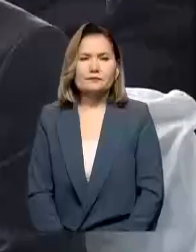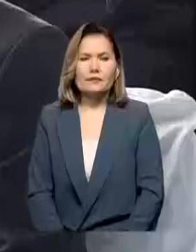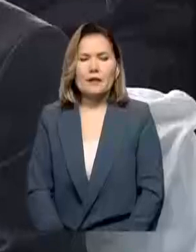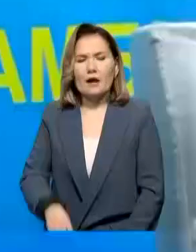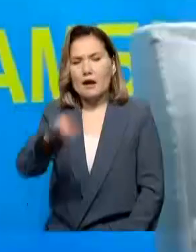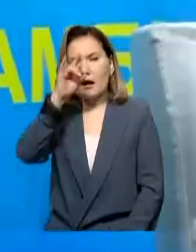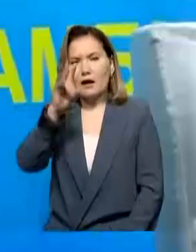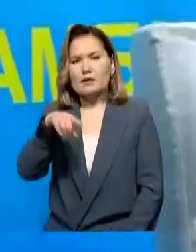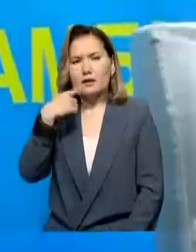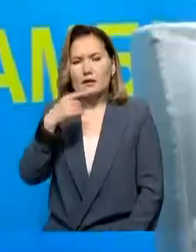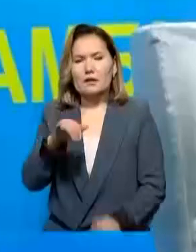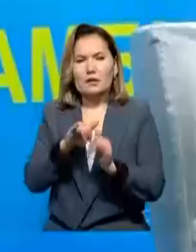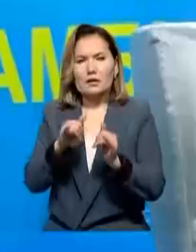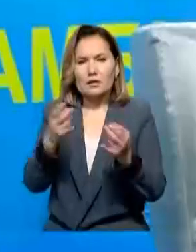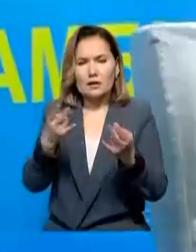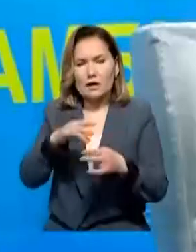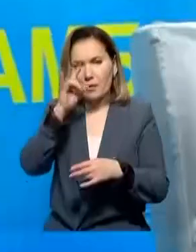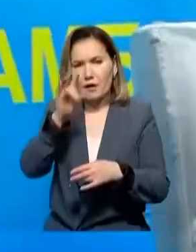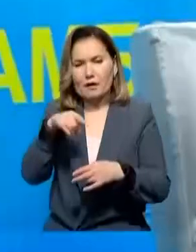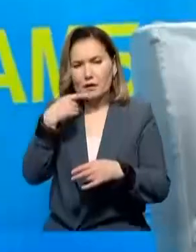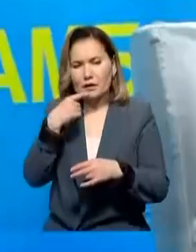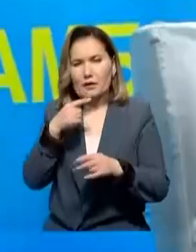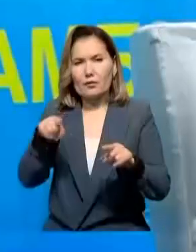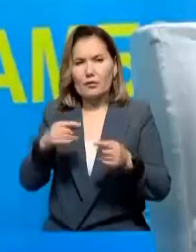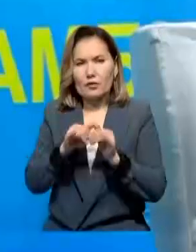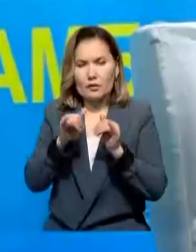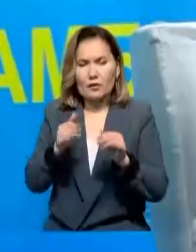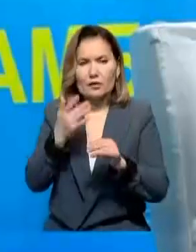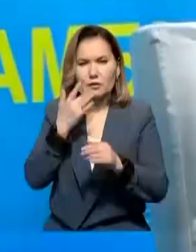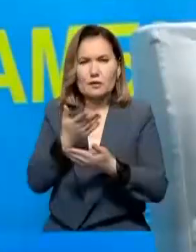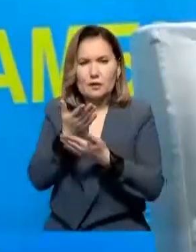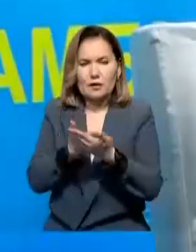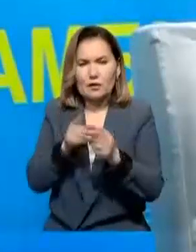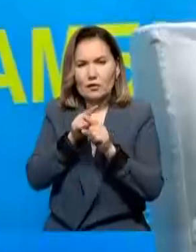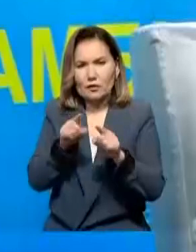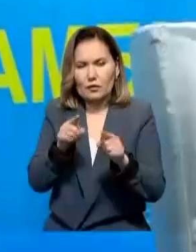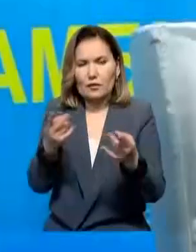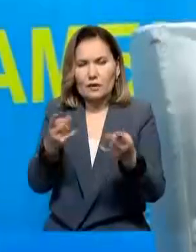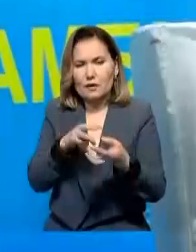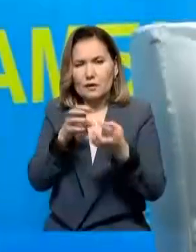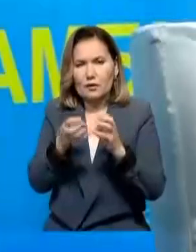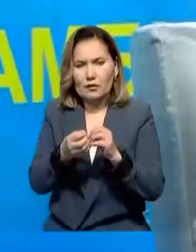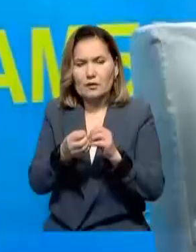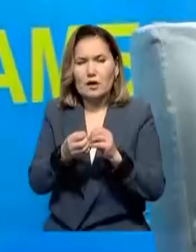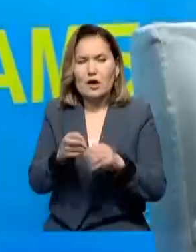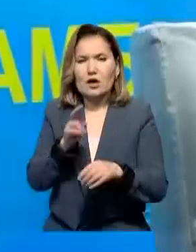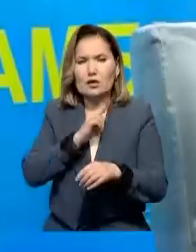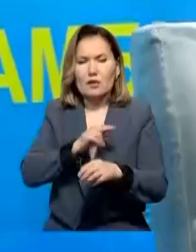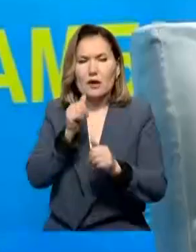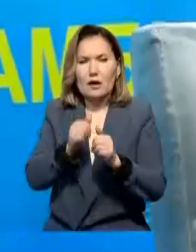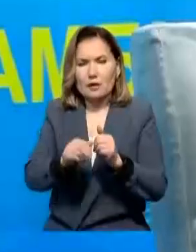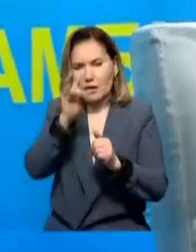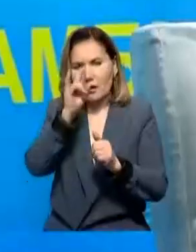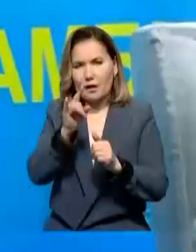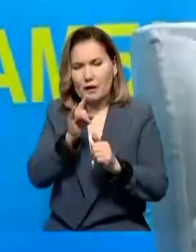тілі. Қайта мемлекеттік тілді білген азамат ол ертең өсіп, ол ертең емін-еркін жүре алады, кез келген